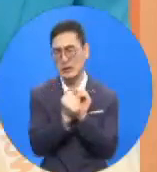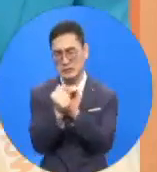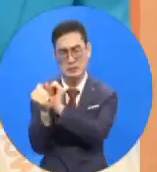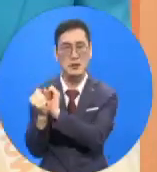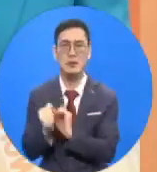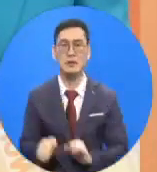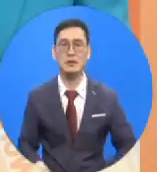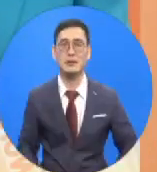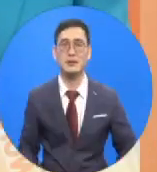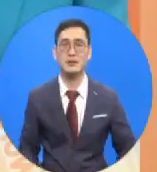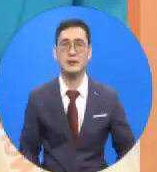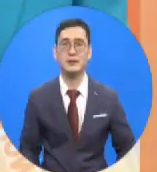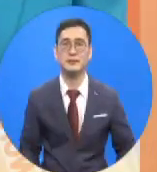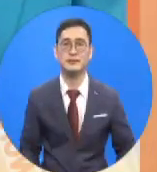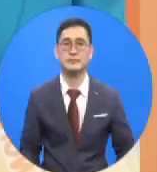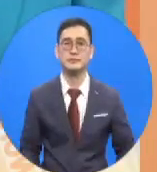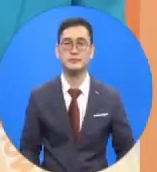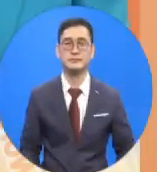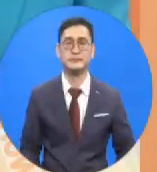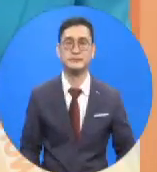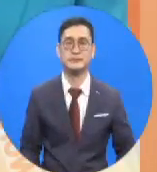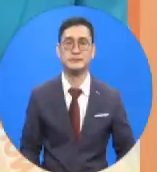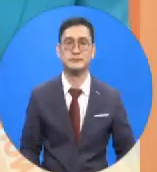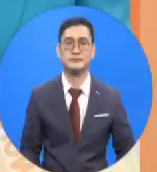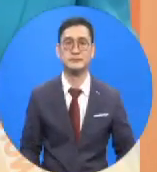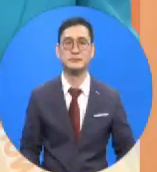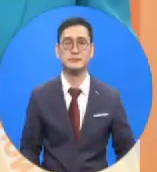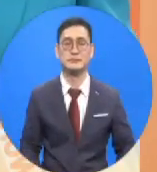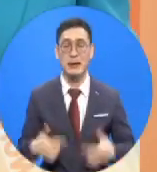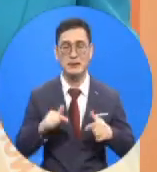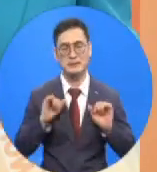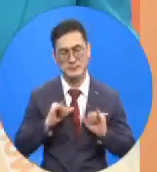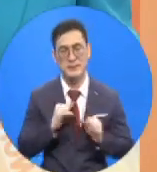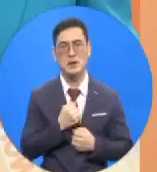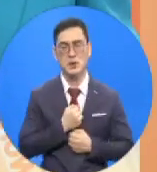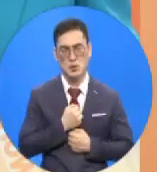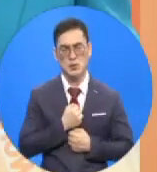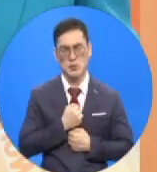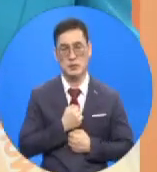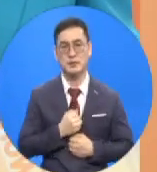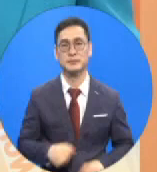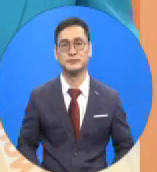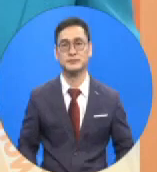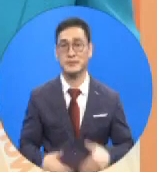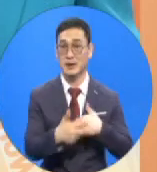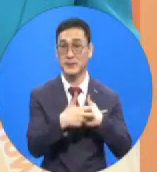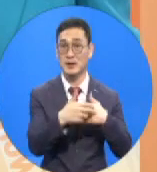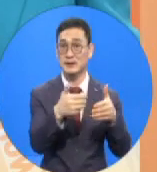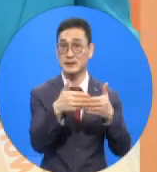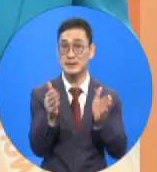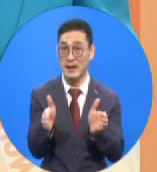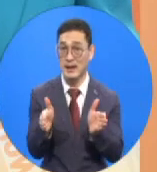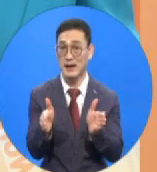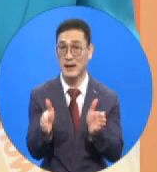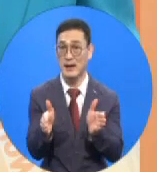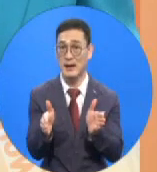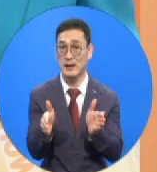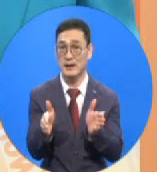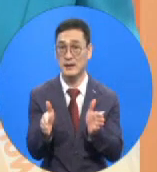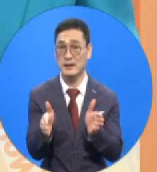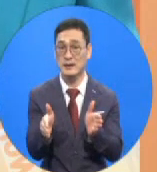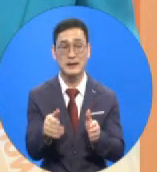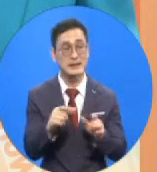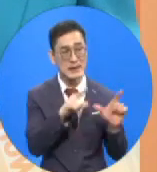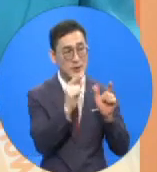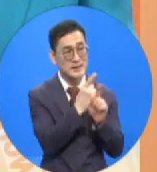우리가 언제 어디 는 감염이 될 수 있다 정부에서는 의료계 사란 지금 병상을 생활 치료 시설을 저는 호텔을 이용하는 게